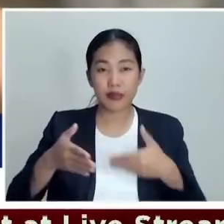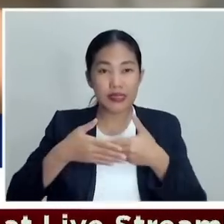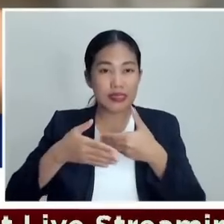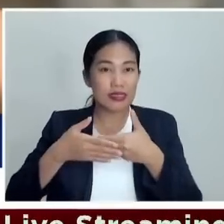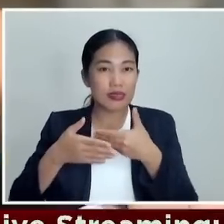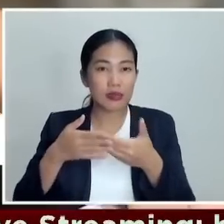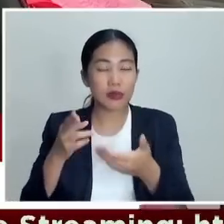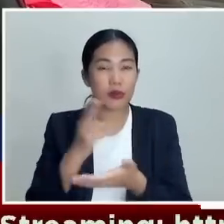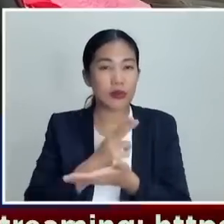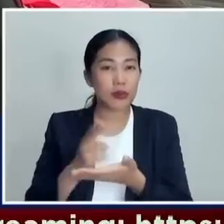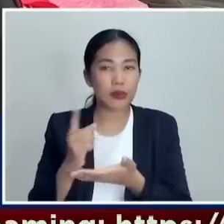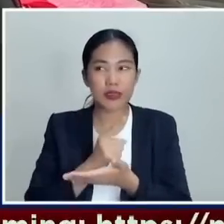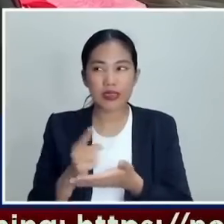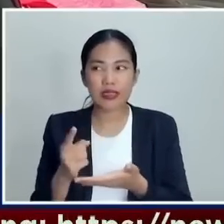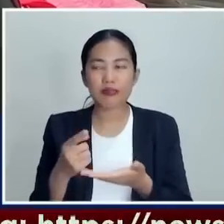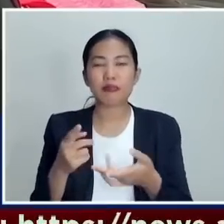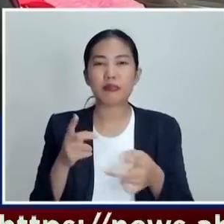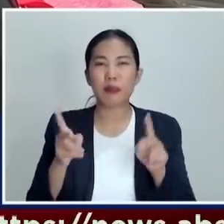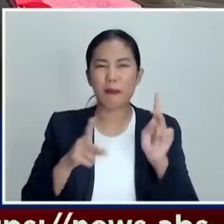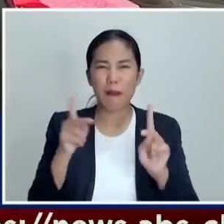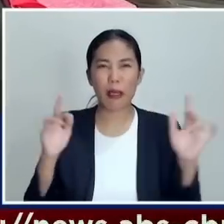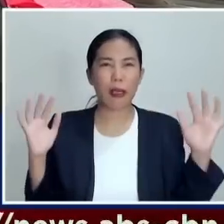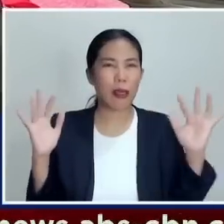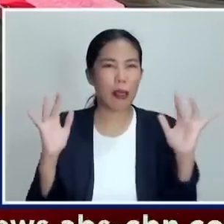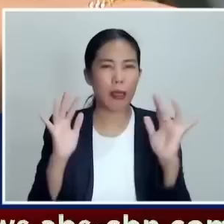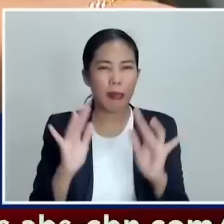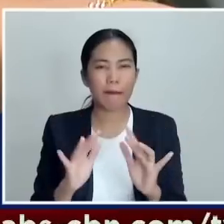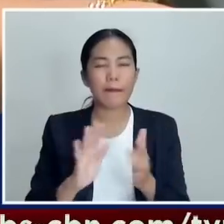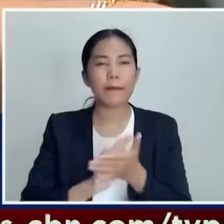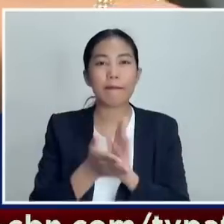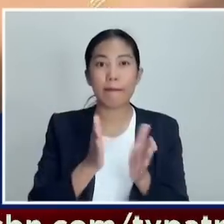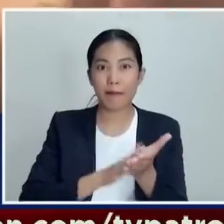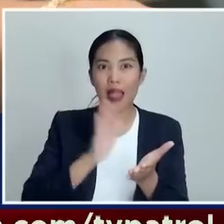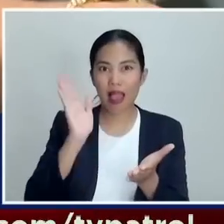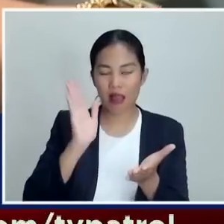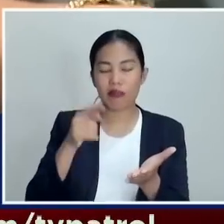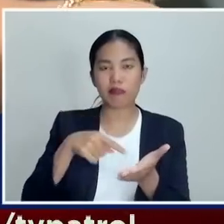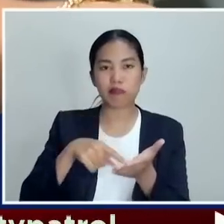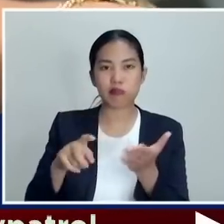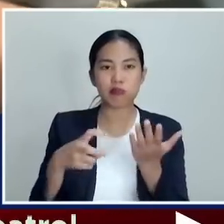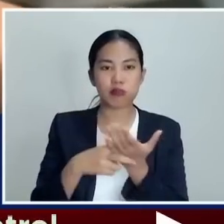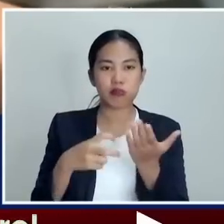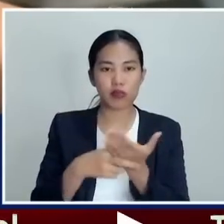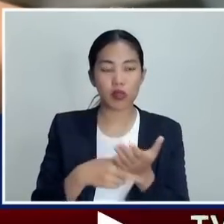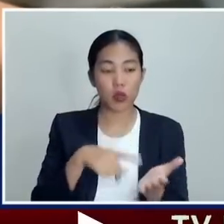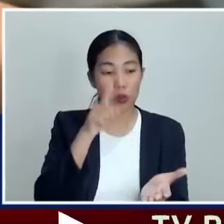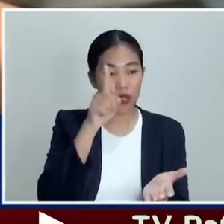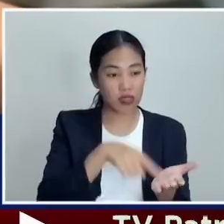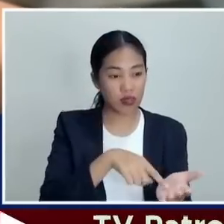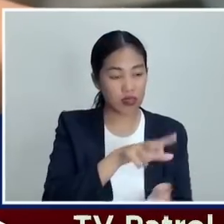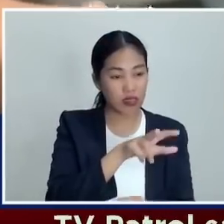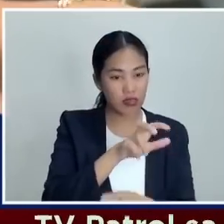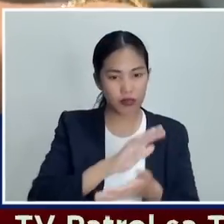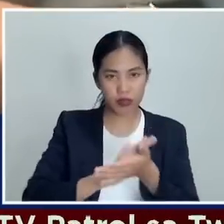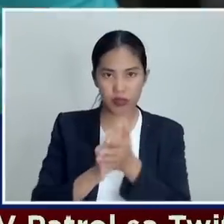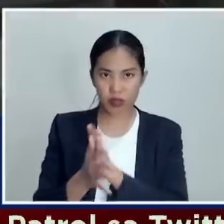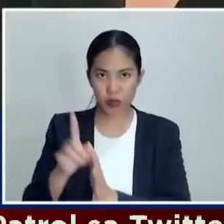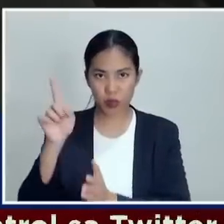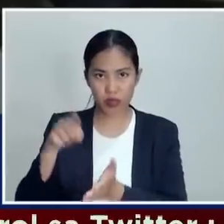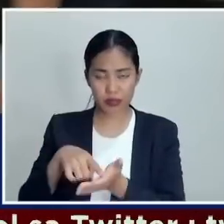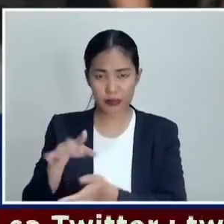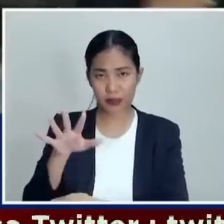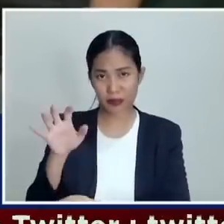madami na yung pasahero at nagmamahal yung pamasahe. Yung 1-3 na pamasahe, abot ng mga 1-5 na, magagano na